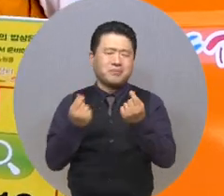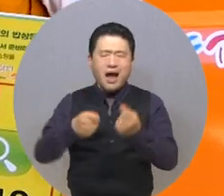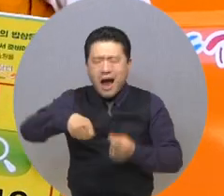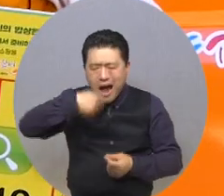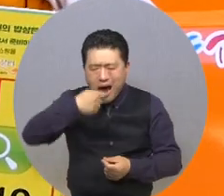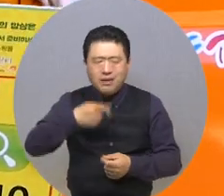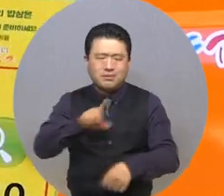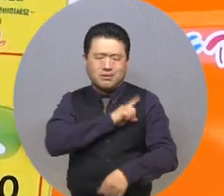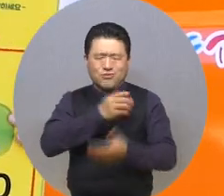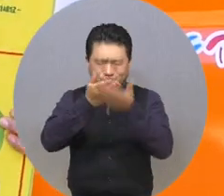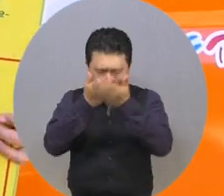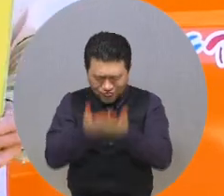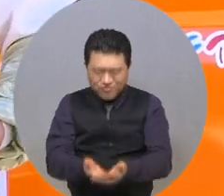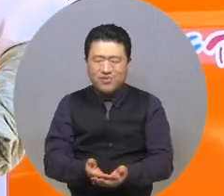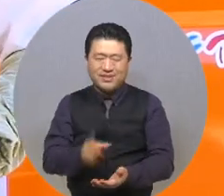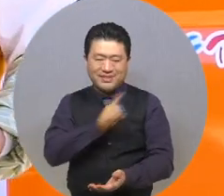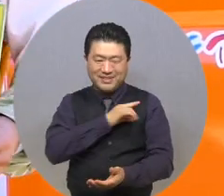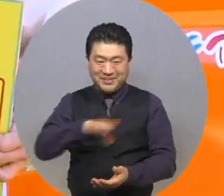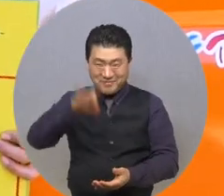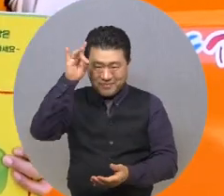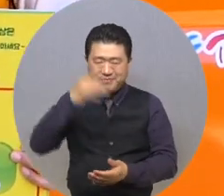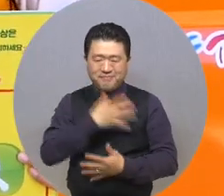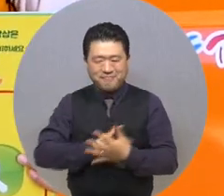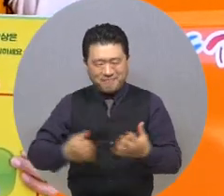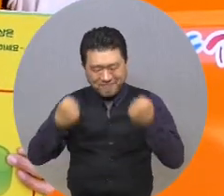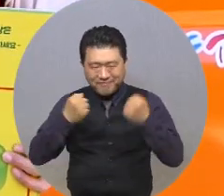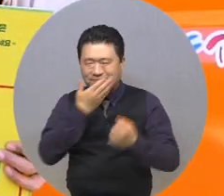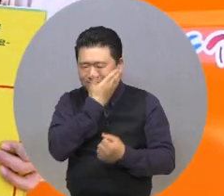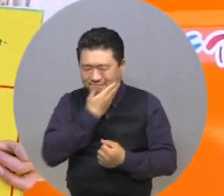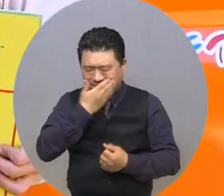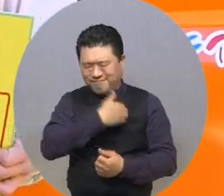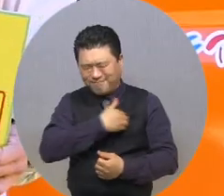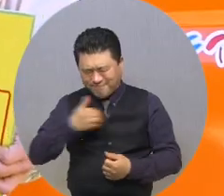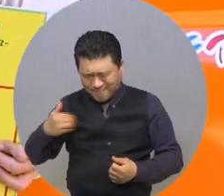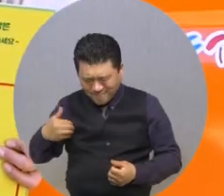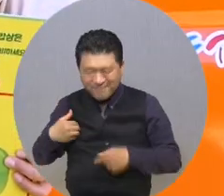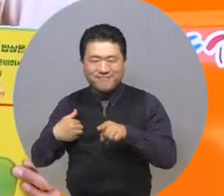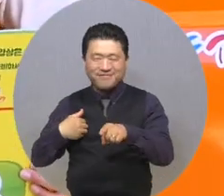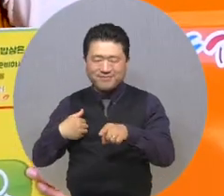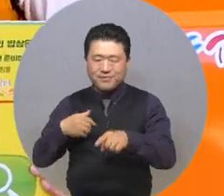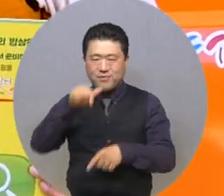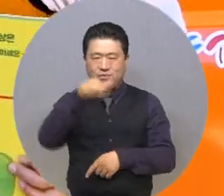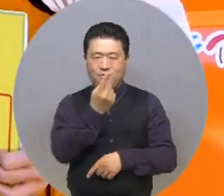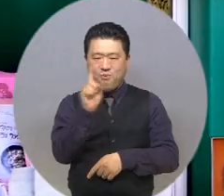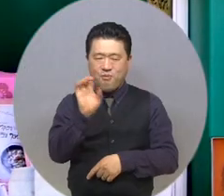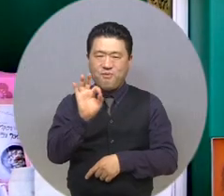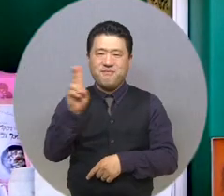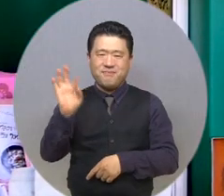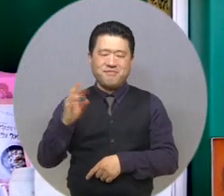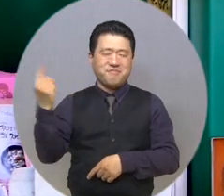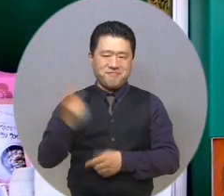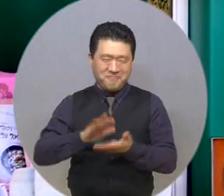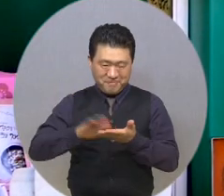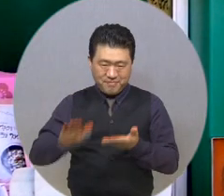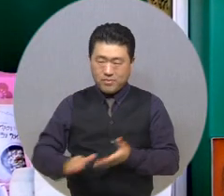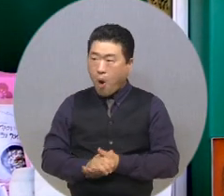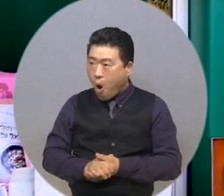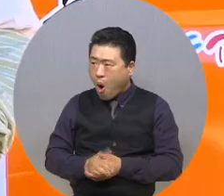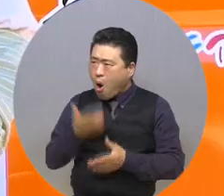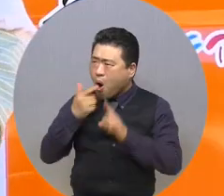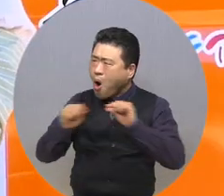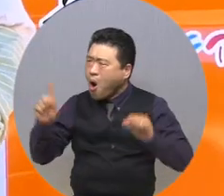딱 뽑히는데, 그 중에서도, 네, 가장 건강하고 영양가 가득한 먹거리가 천국인 광양에 왔습니다. 광양에 뭐가 먹을 게